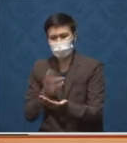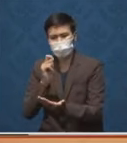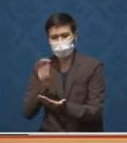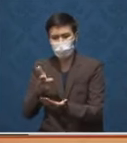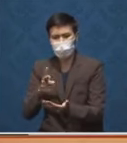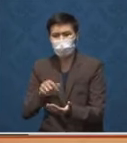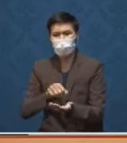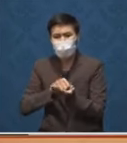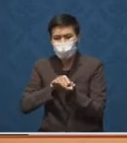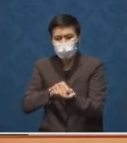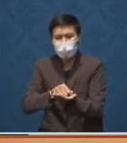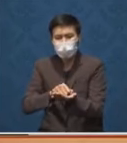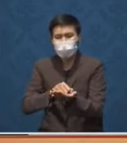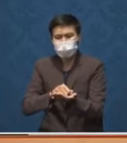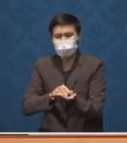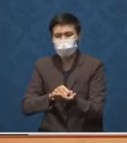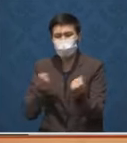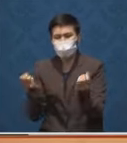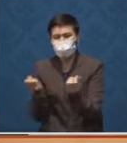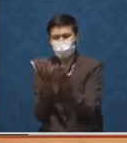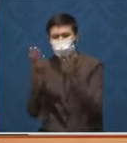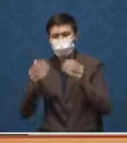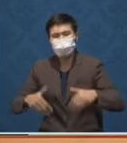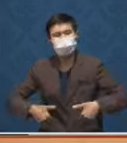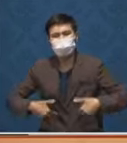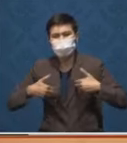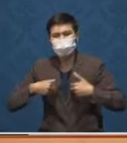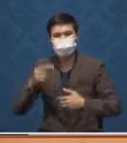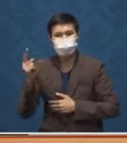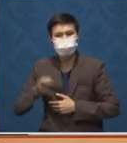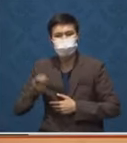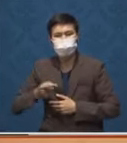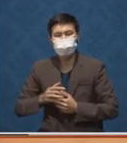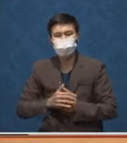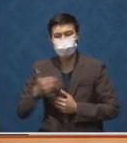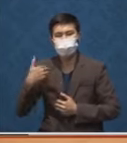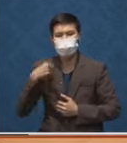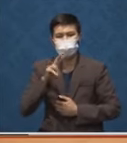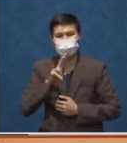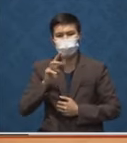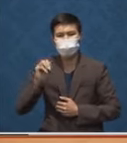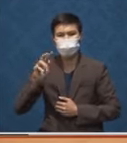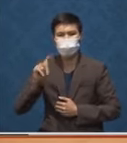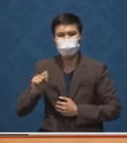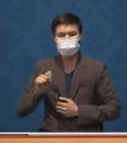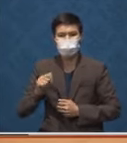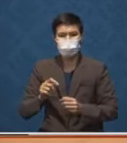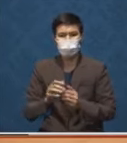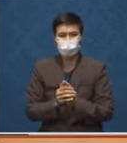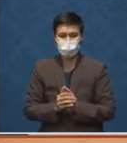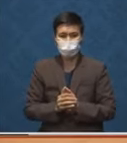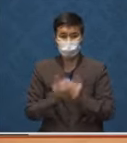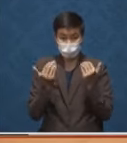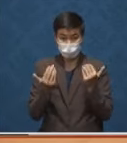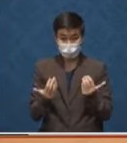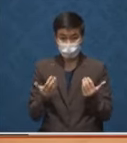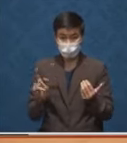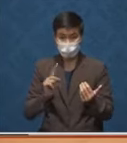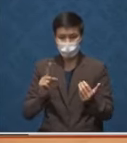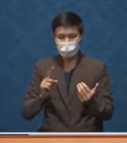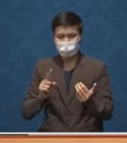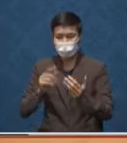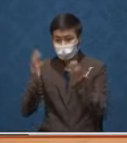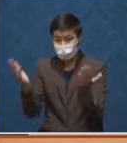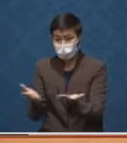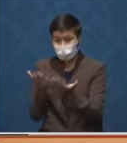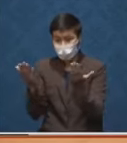องชีพที่เพิ่มขึ้นแต่กระนั้นก็ยังมีรัฐมนตรีในรัฐบาลนี้ออกมาพูดจาสนับสนุนการ